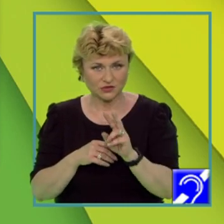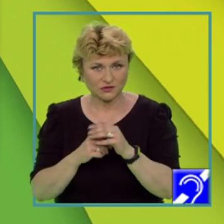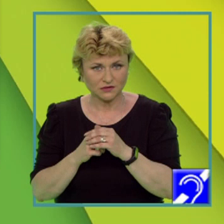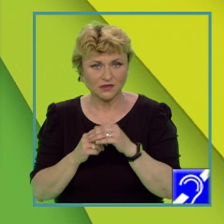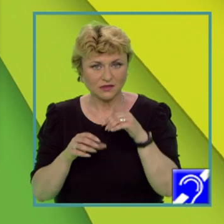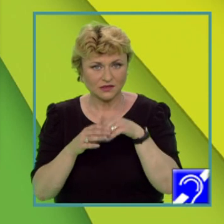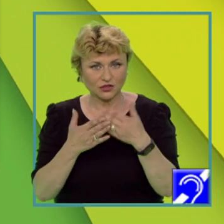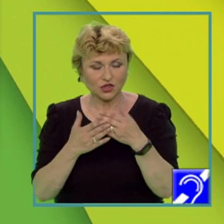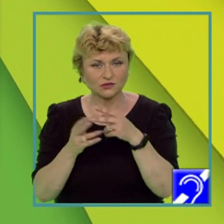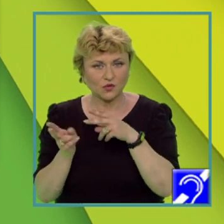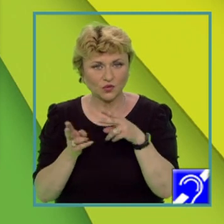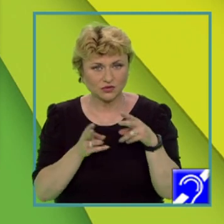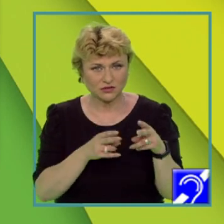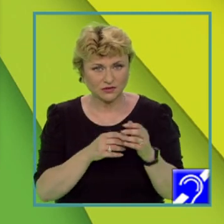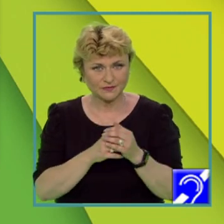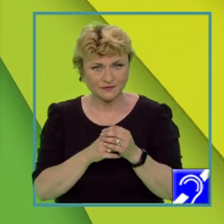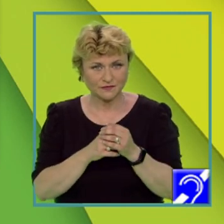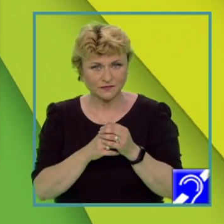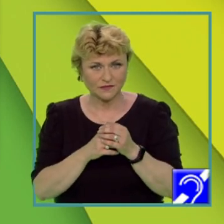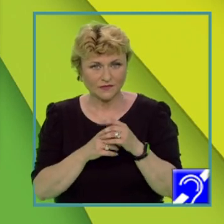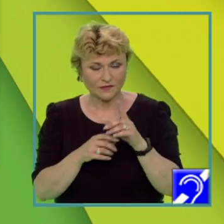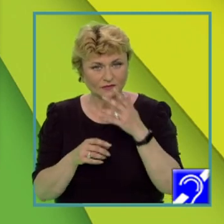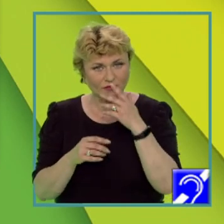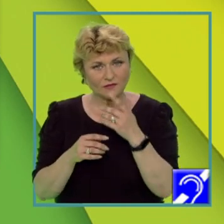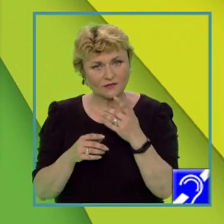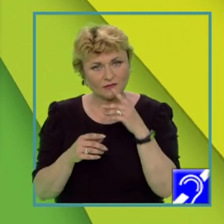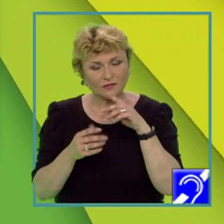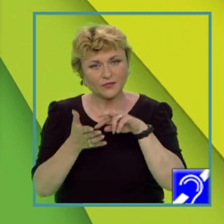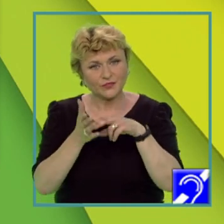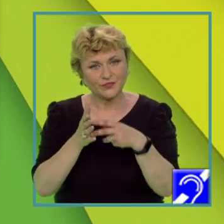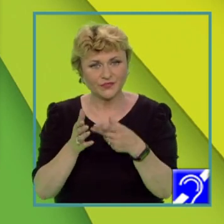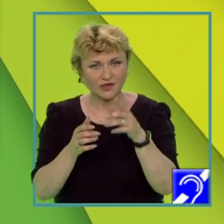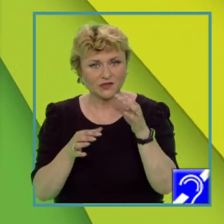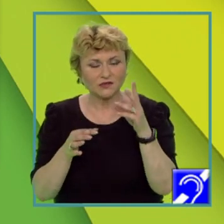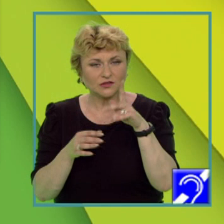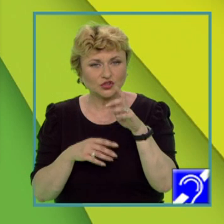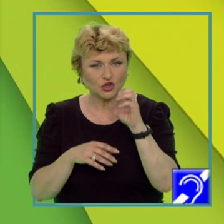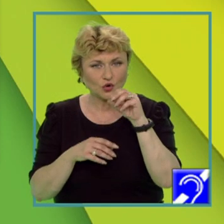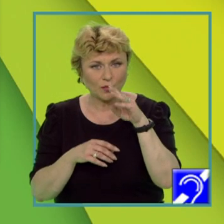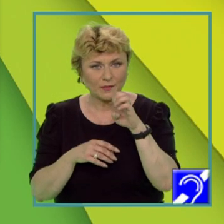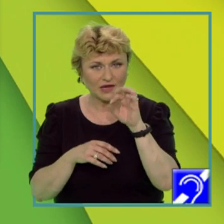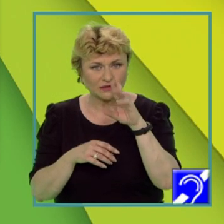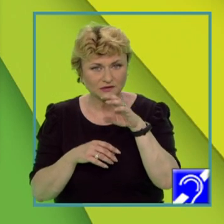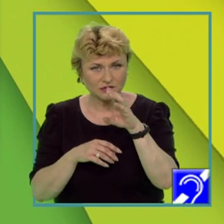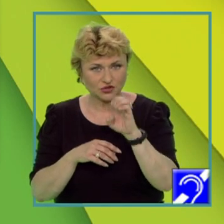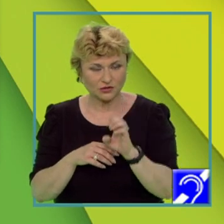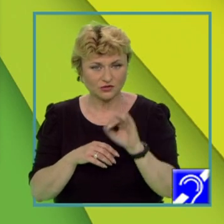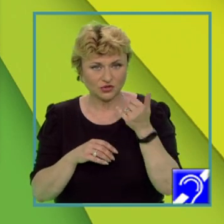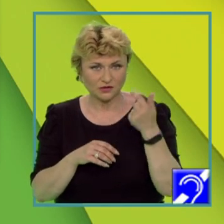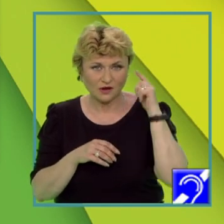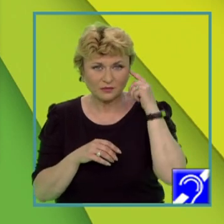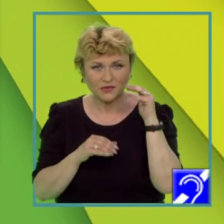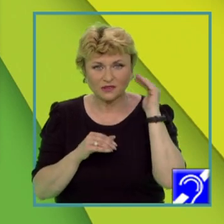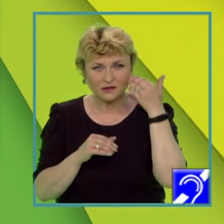ordine termeni consecutivi ai unei progresii geometrice soluție reamintim câteva elemente